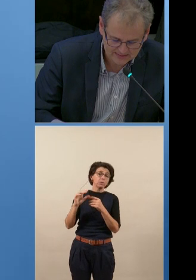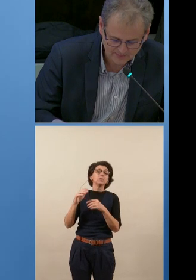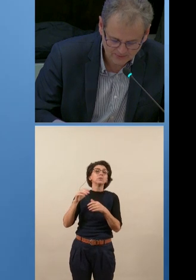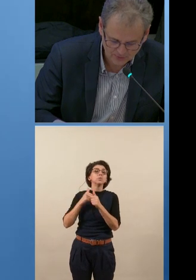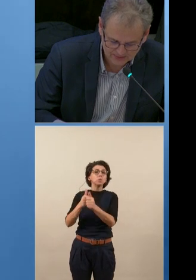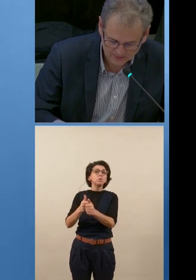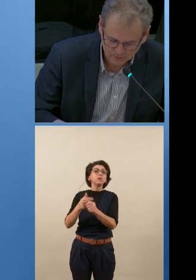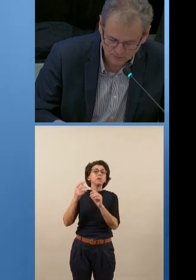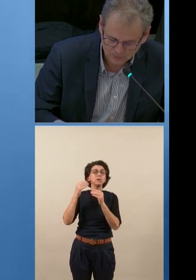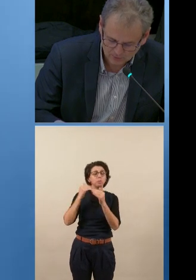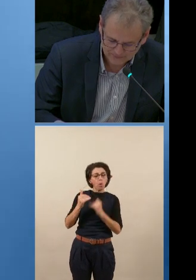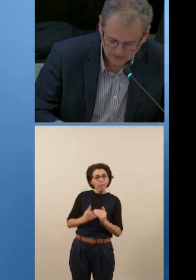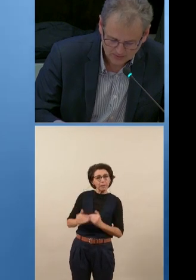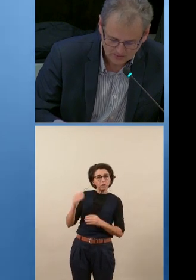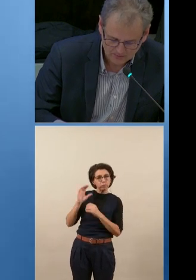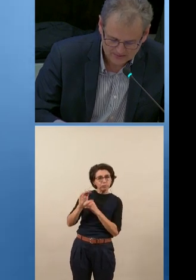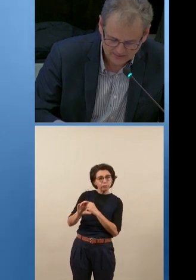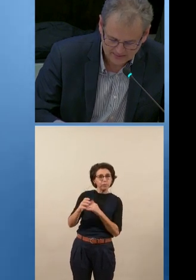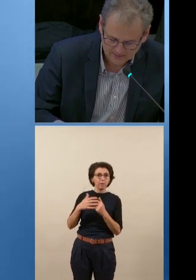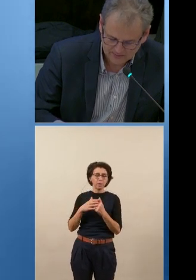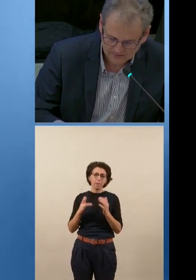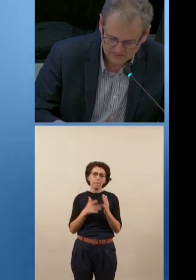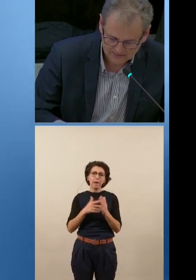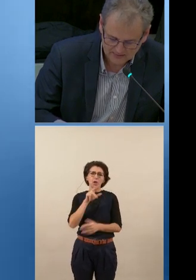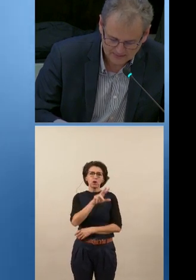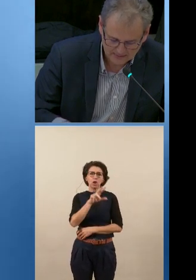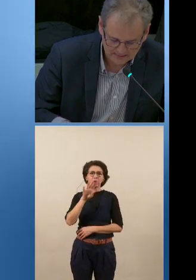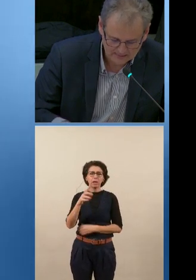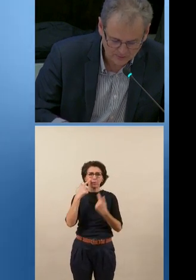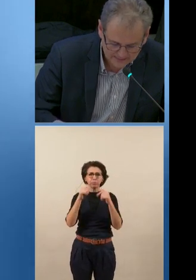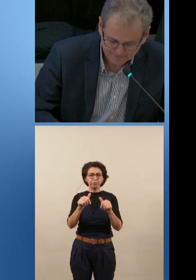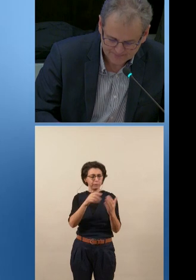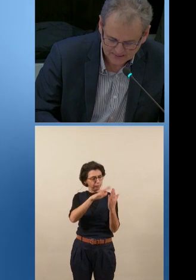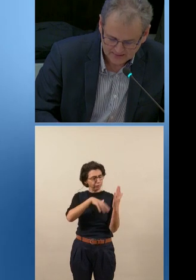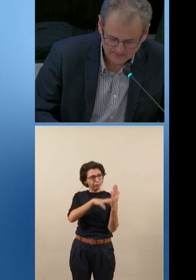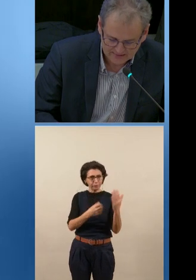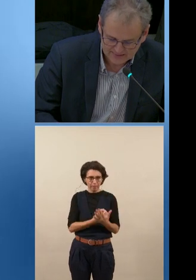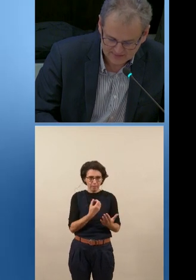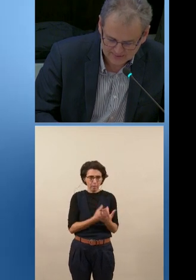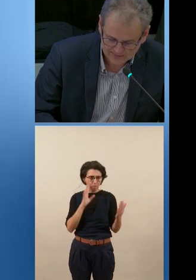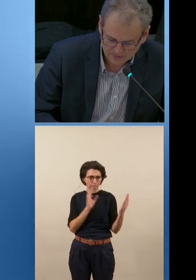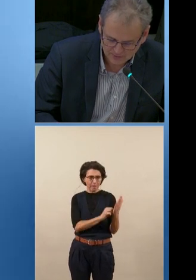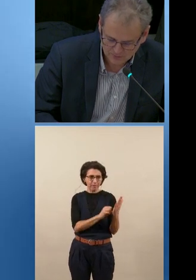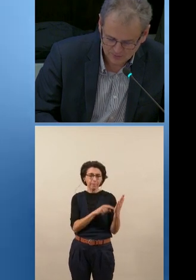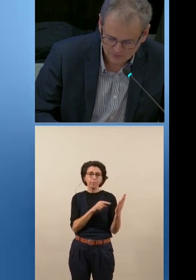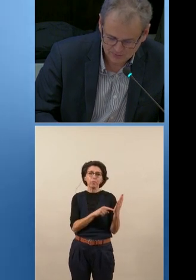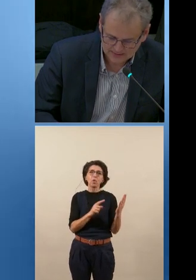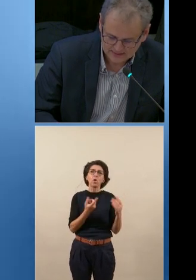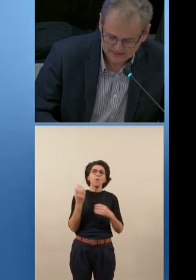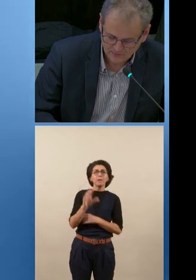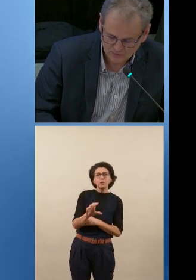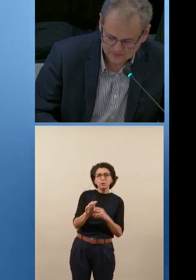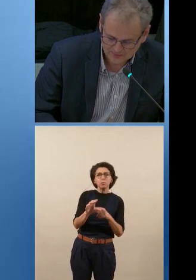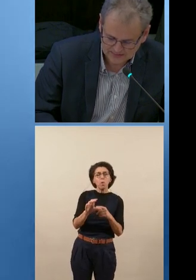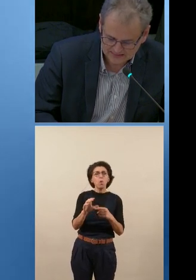des investissements page 34 du document vous avez ces données avec des des investissements donc